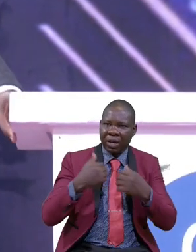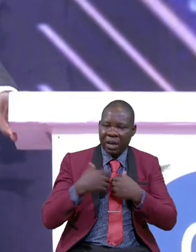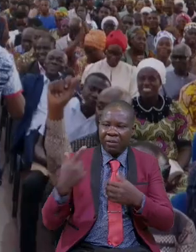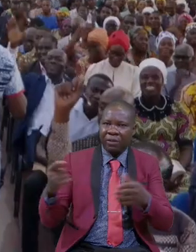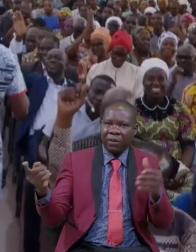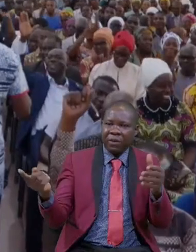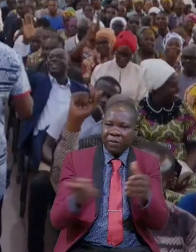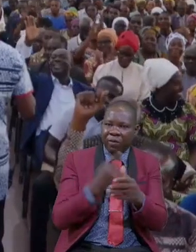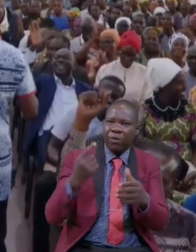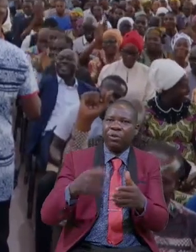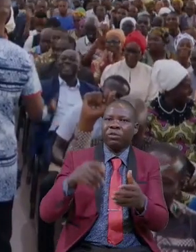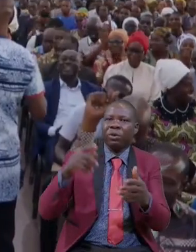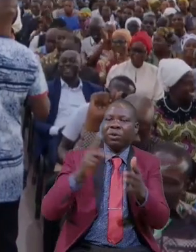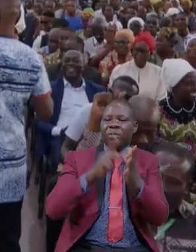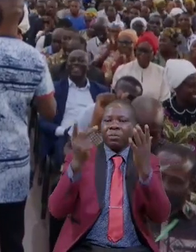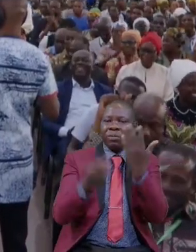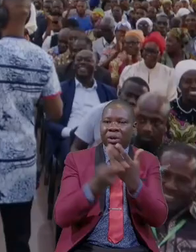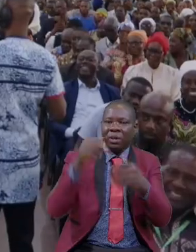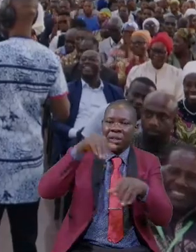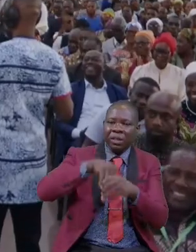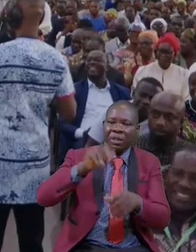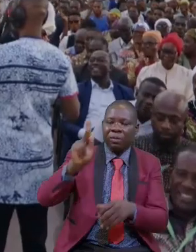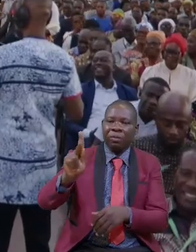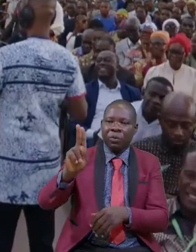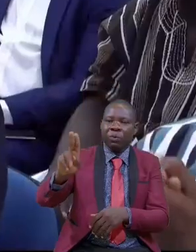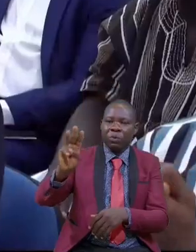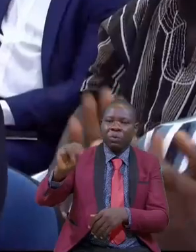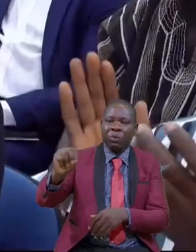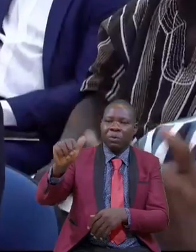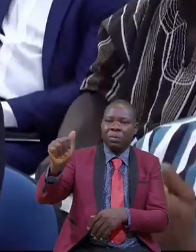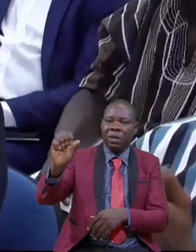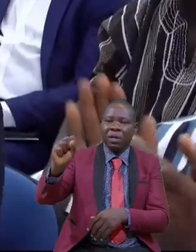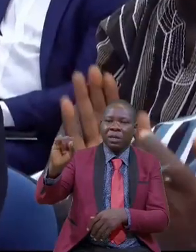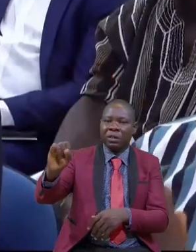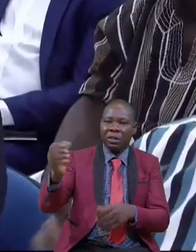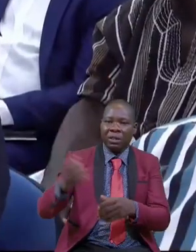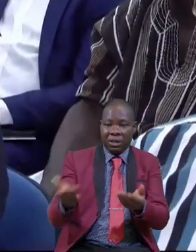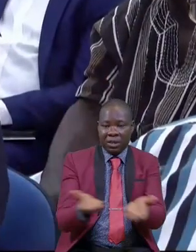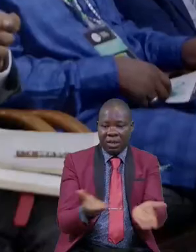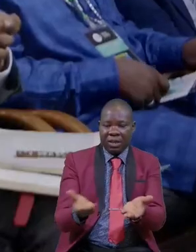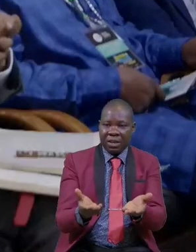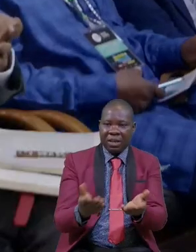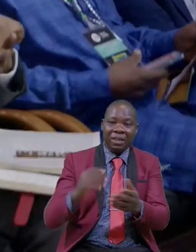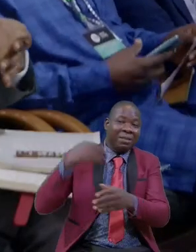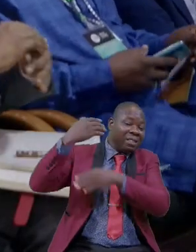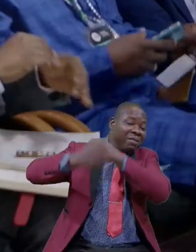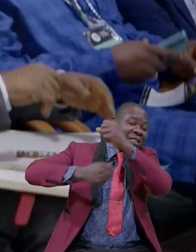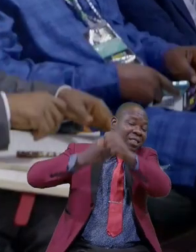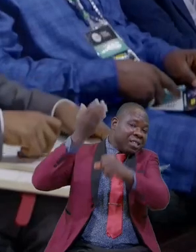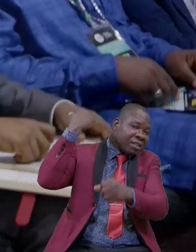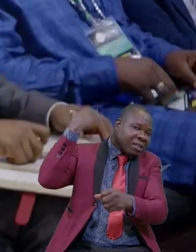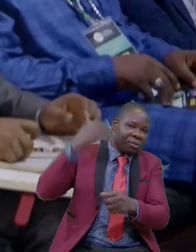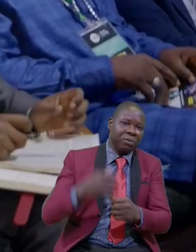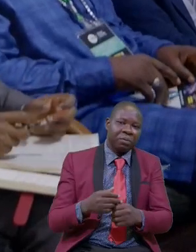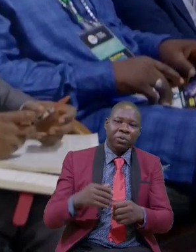ici. And that was 46 et il y a de cela 46 ans. So that the same pour que la